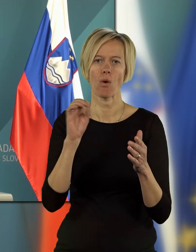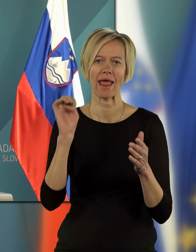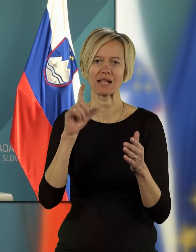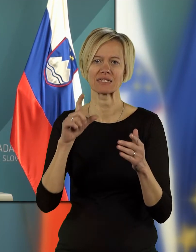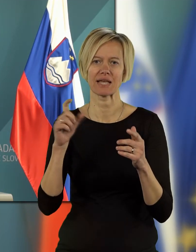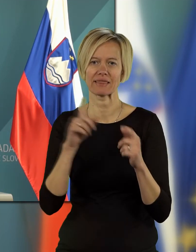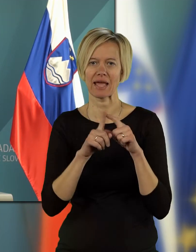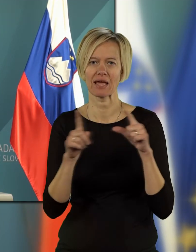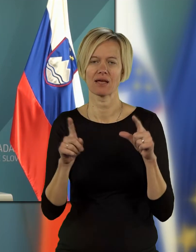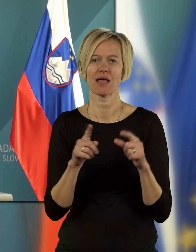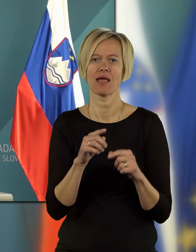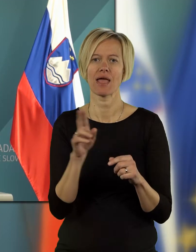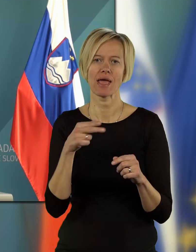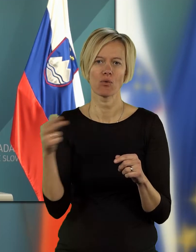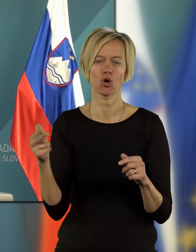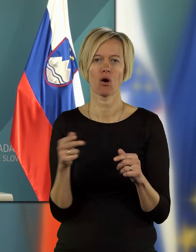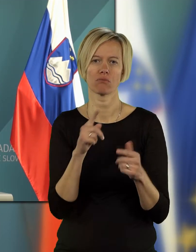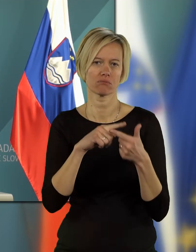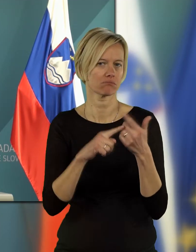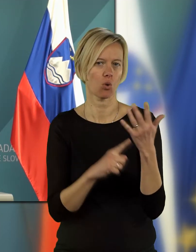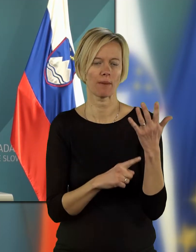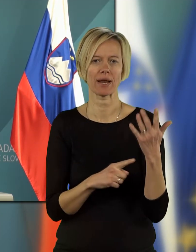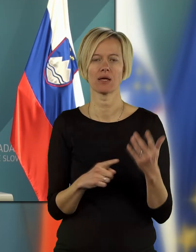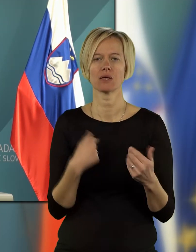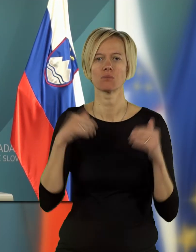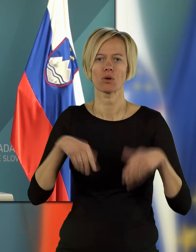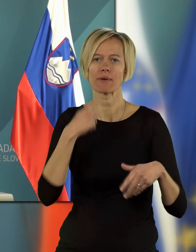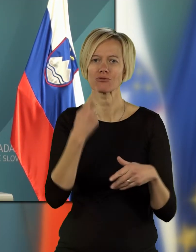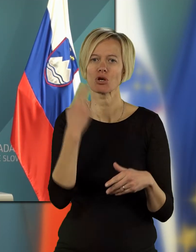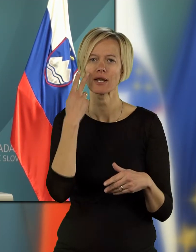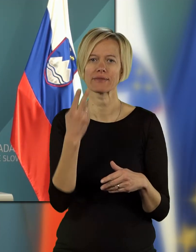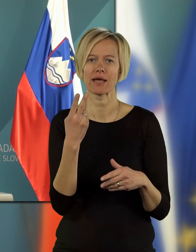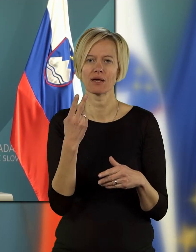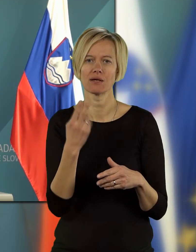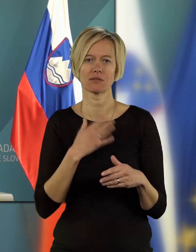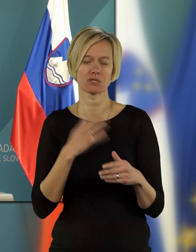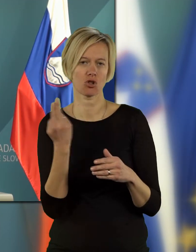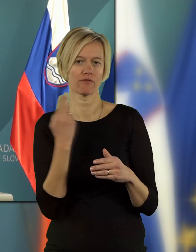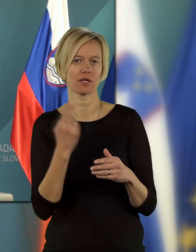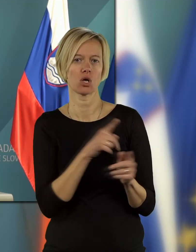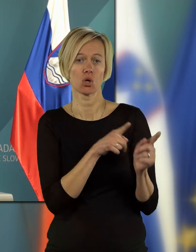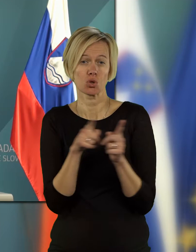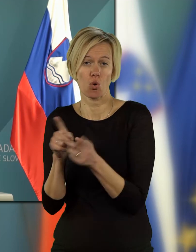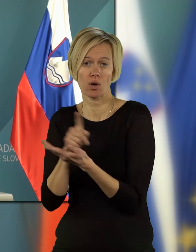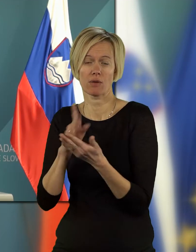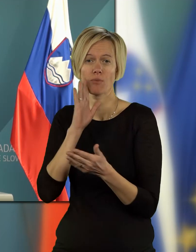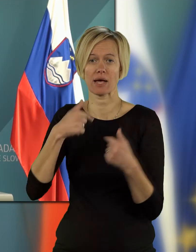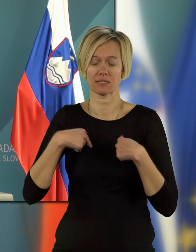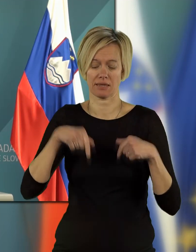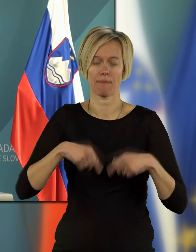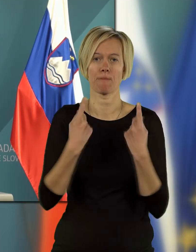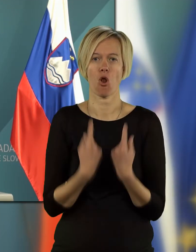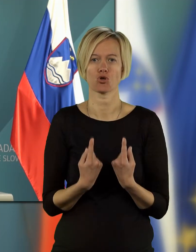članstvo OECD, evro in tako naprej. Jaz moram reči, kar se tiče Slovenije in dokler bom jaz na